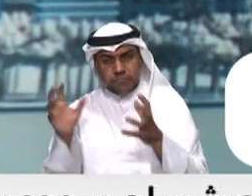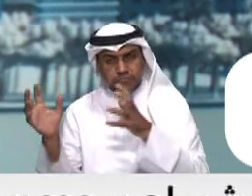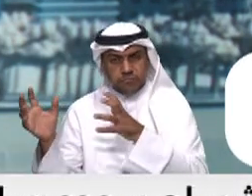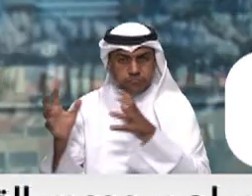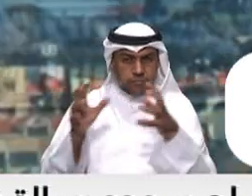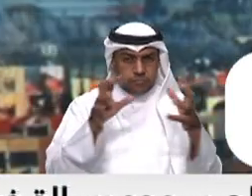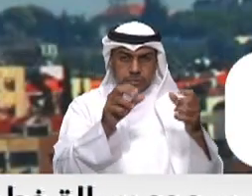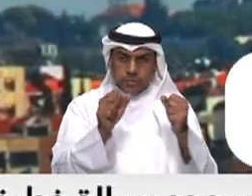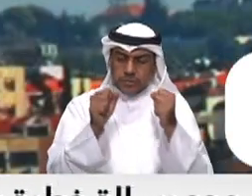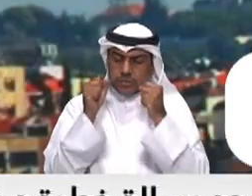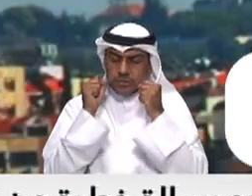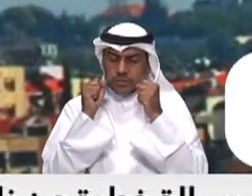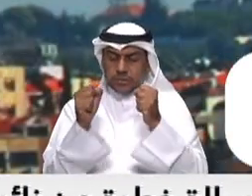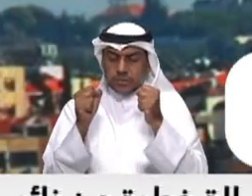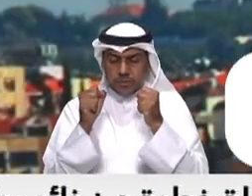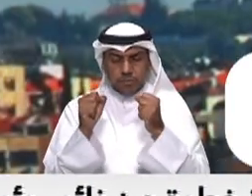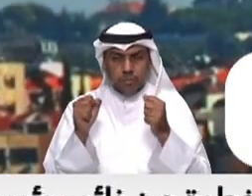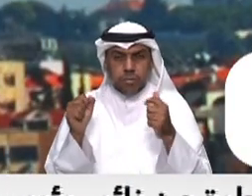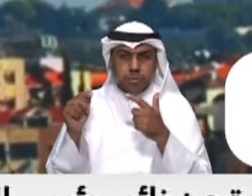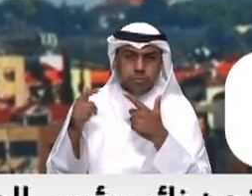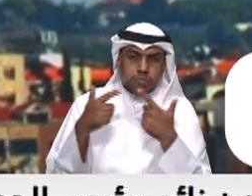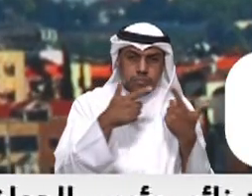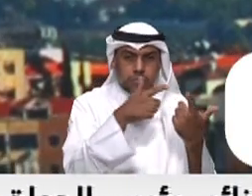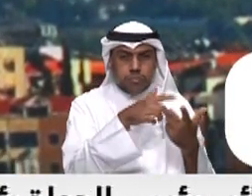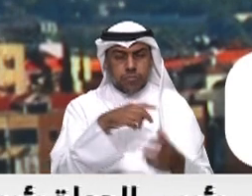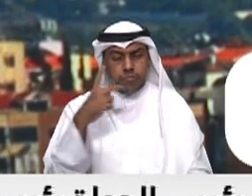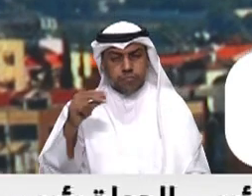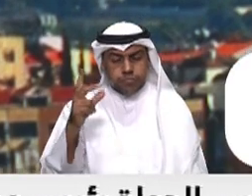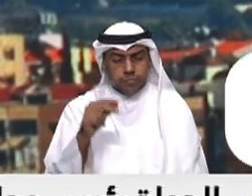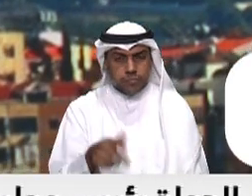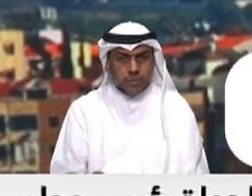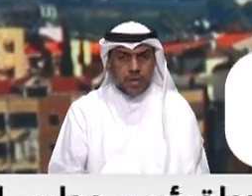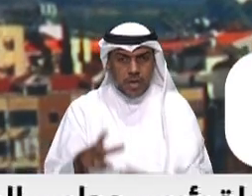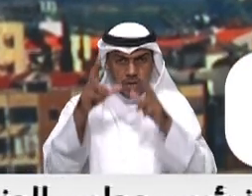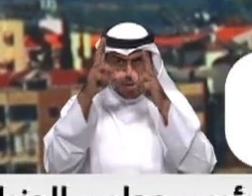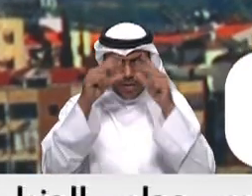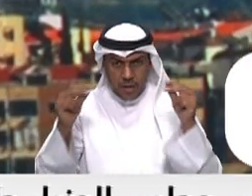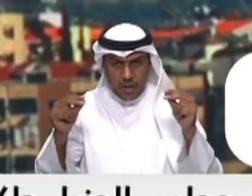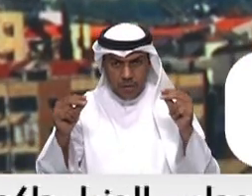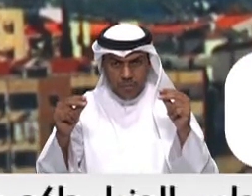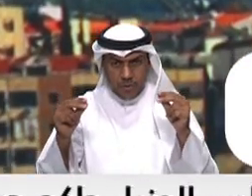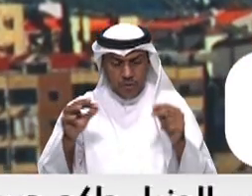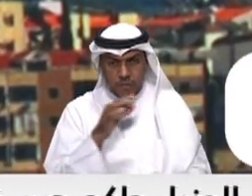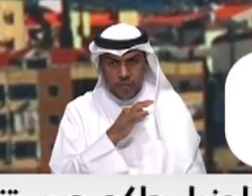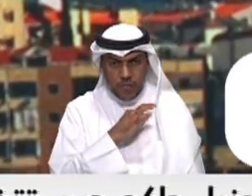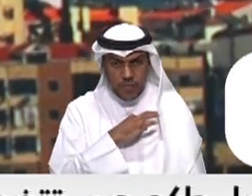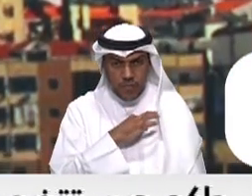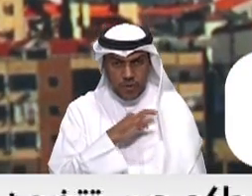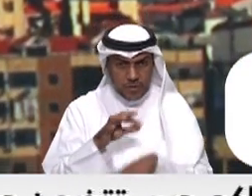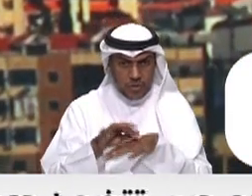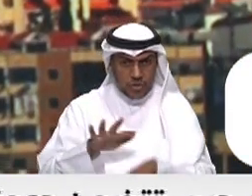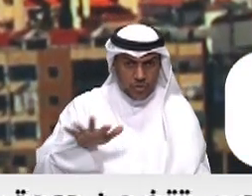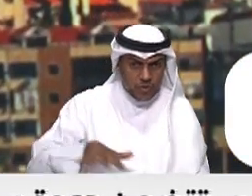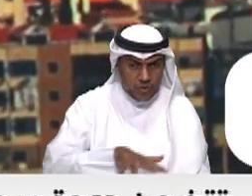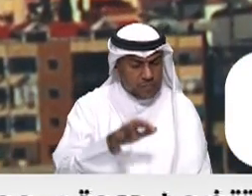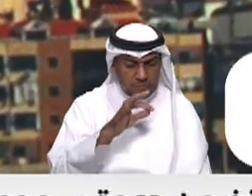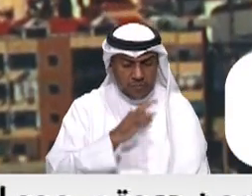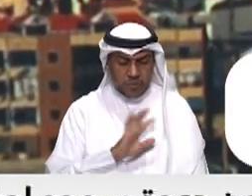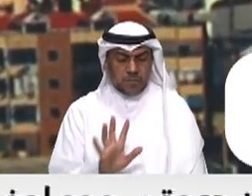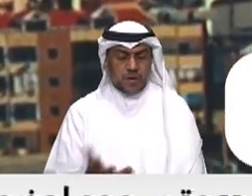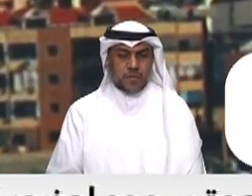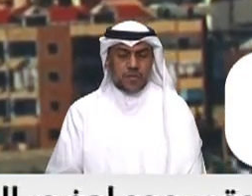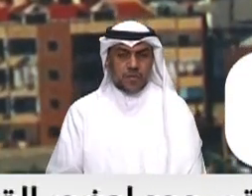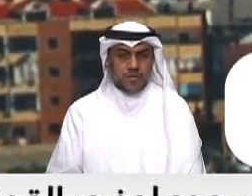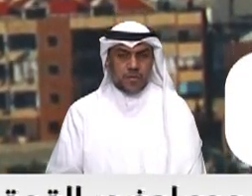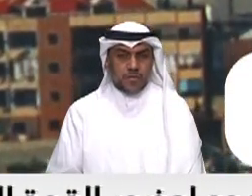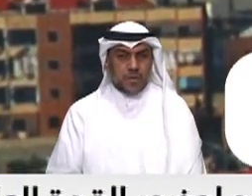السيطرة، ومحذرا أن ربط مستقبل لبنان بالنزاعات ليس في مصلحة اللبنانيين. وأفاد هوكستن بعد